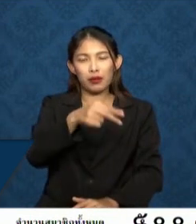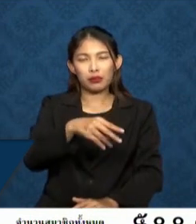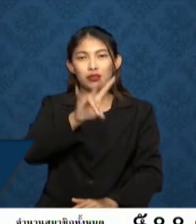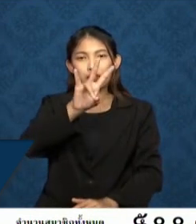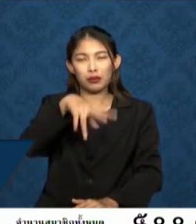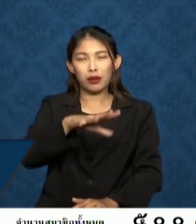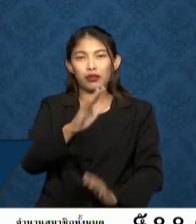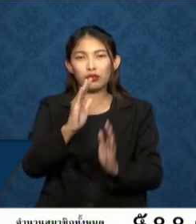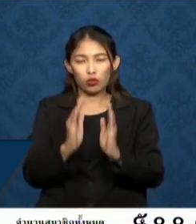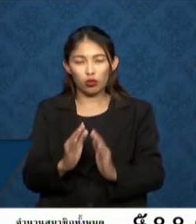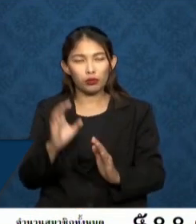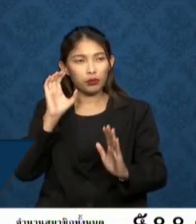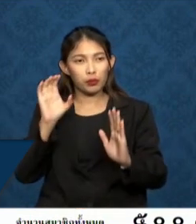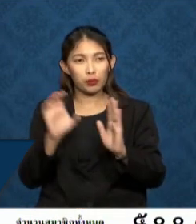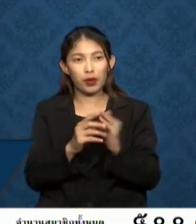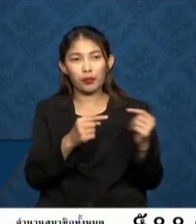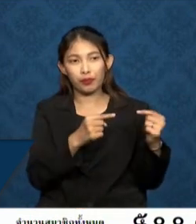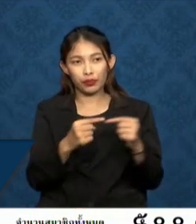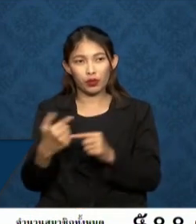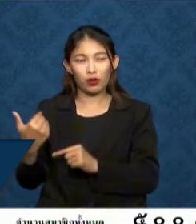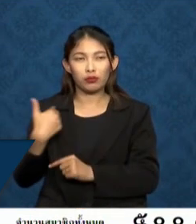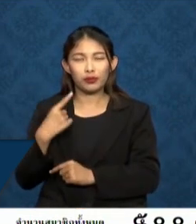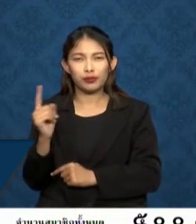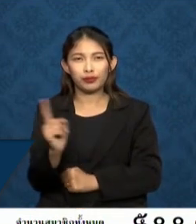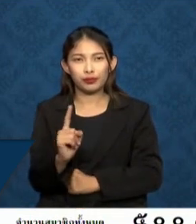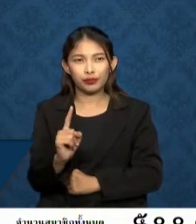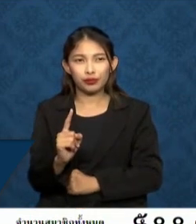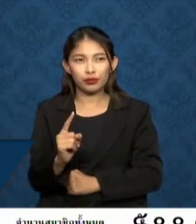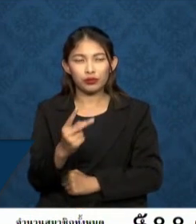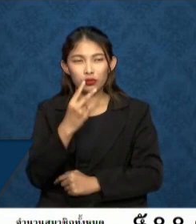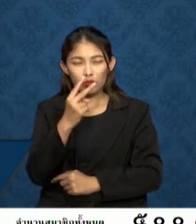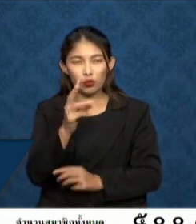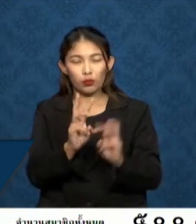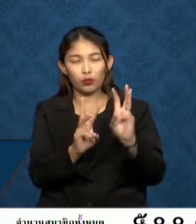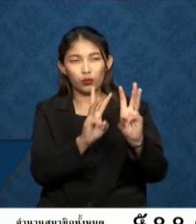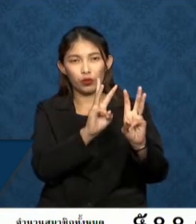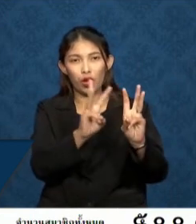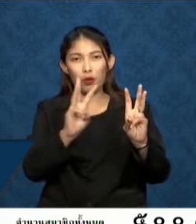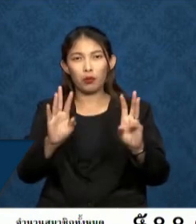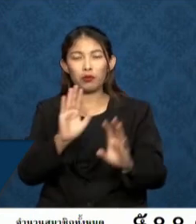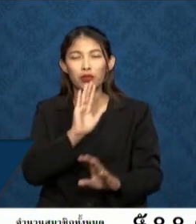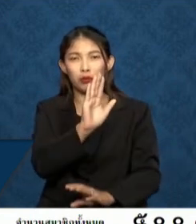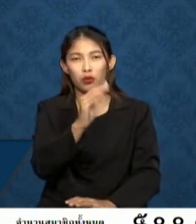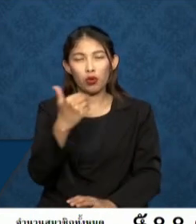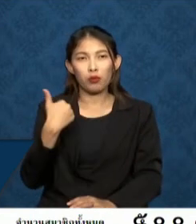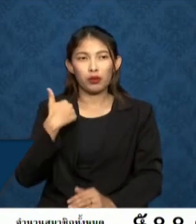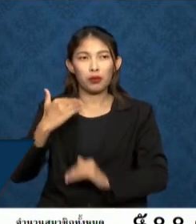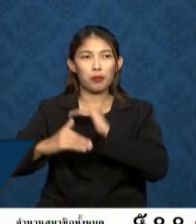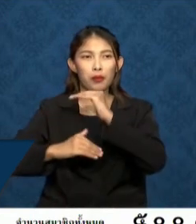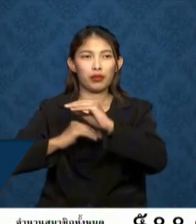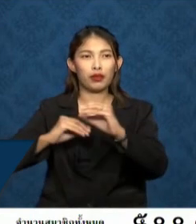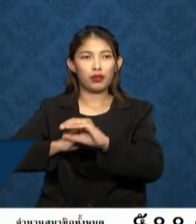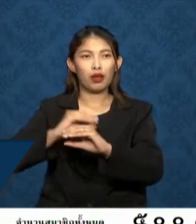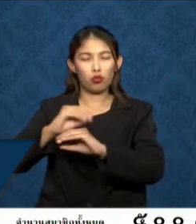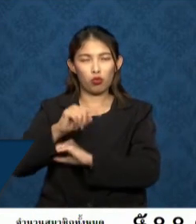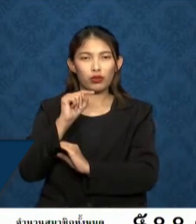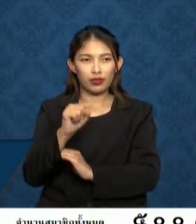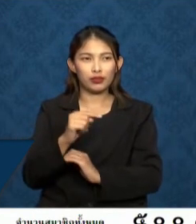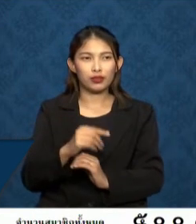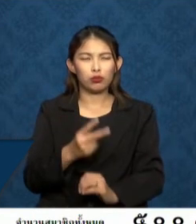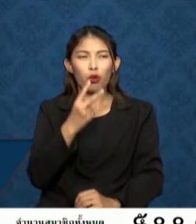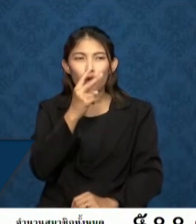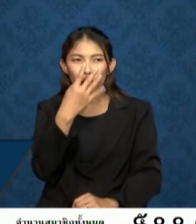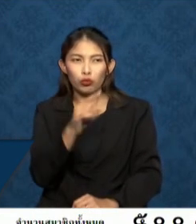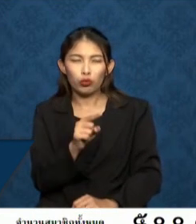387,000 คนนะครับขอสไลด์ถัดไปนะครับก็จะเห็นว่าอันนี้คือเว็บไซต์ที่เขาไปพัฒนาโครงการนี้นะครับซึ่งผ